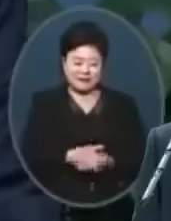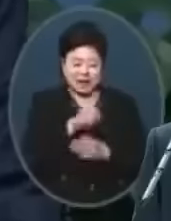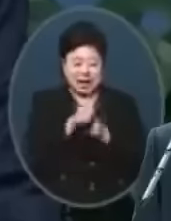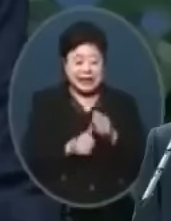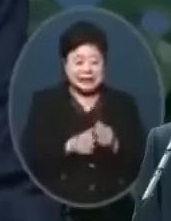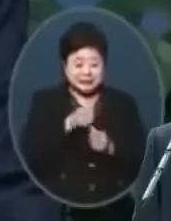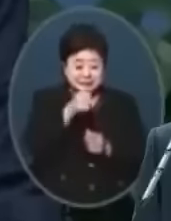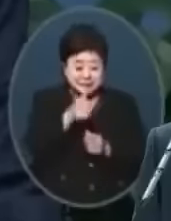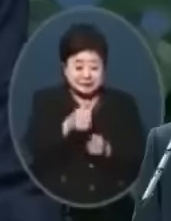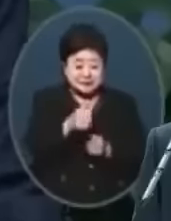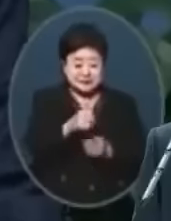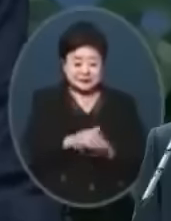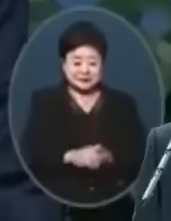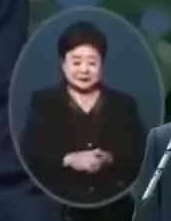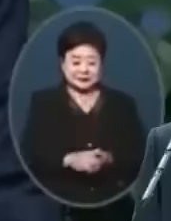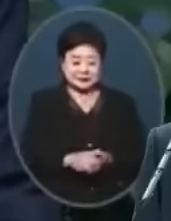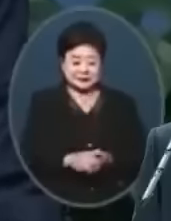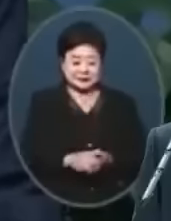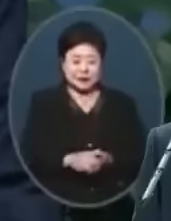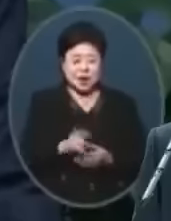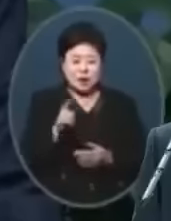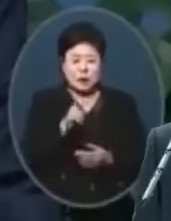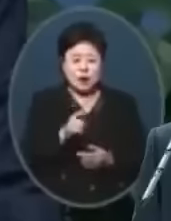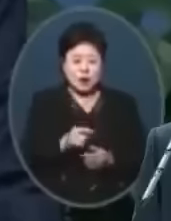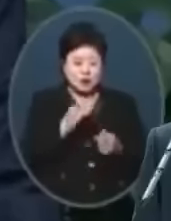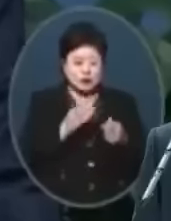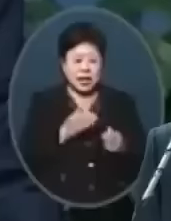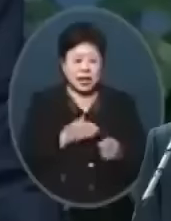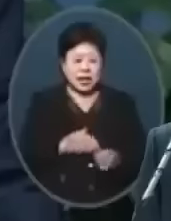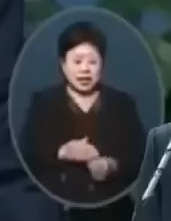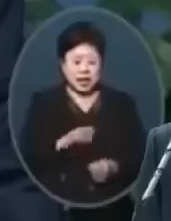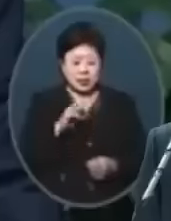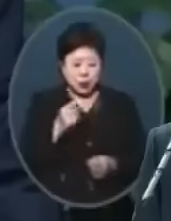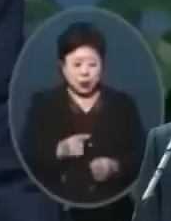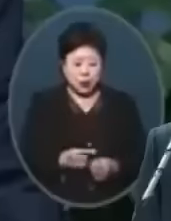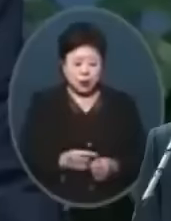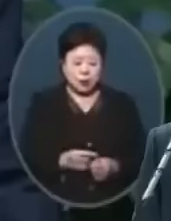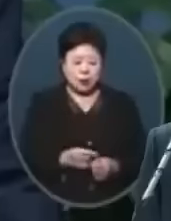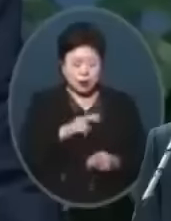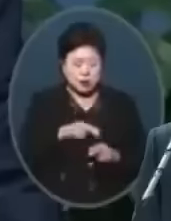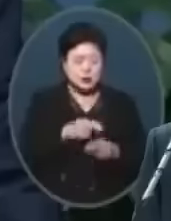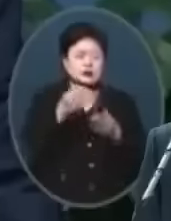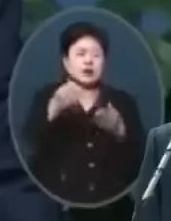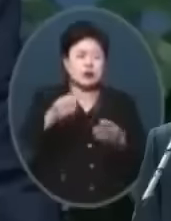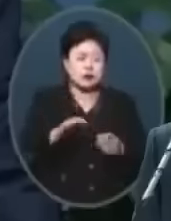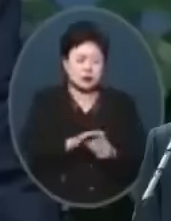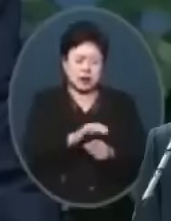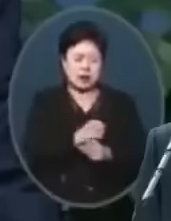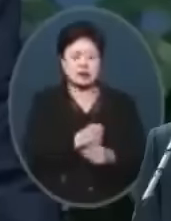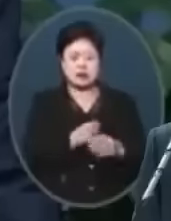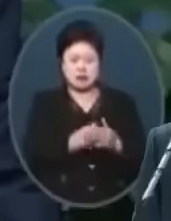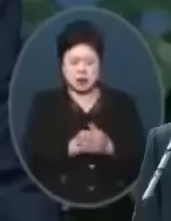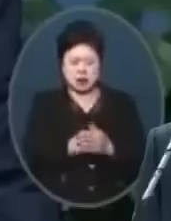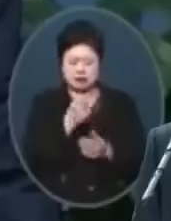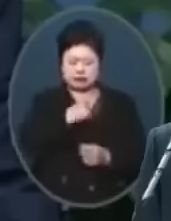하나님이 어떤 요구를 했든지 간 그 선물을 드리는 것은 사랑하기 때문에 드린 것입니다.